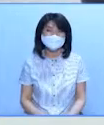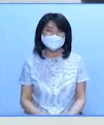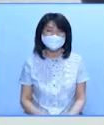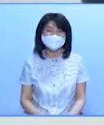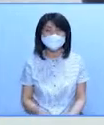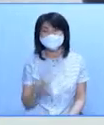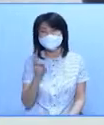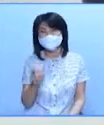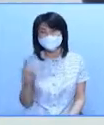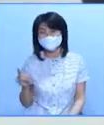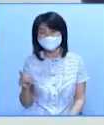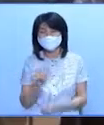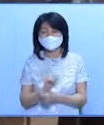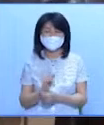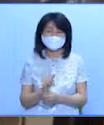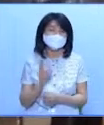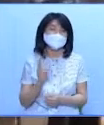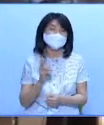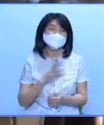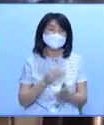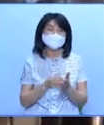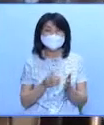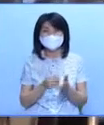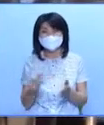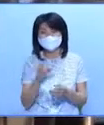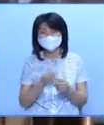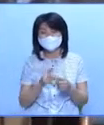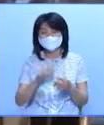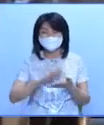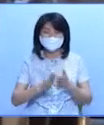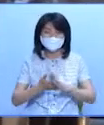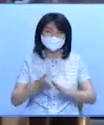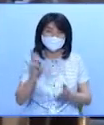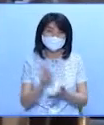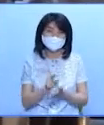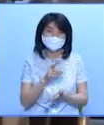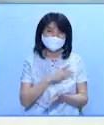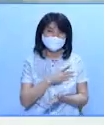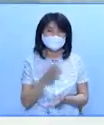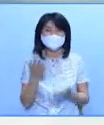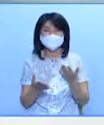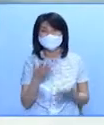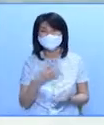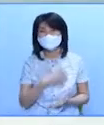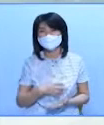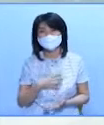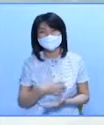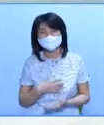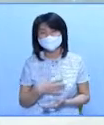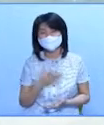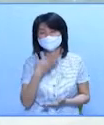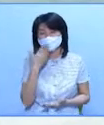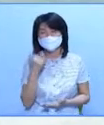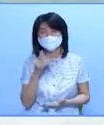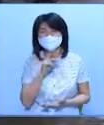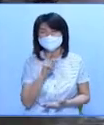мен оны шақыртушы адамда анықтама құжаты болуы шарт. Себебі карантин режиміне сәйкес аса қажет болмаған жағдайда үйден шығуға тыйым